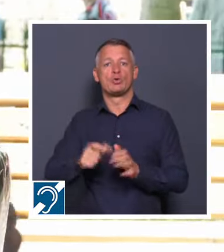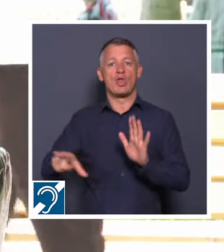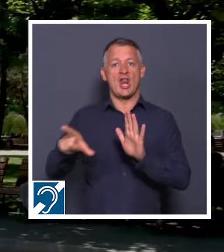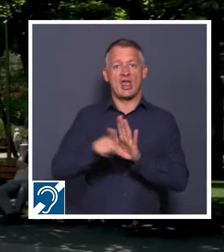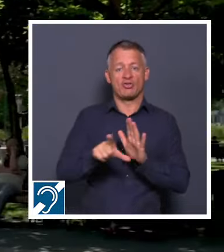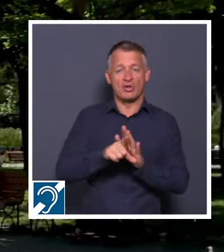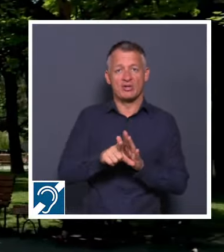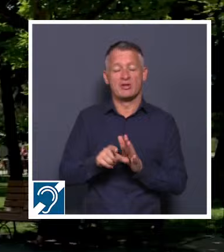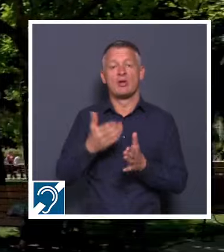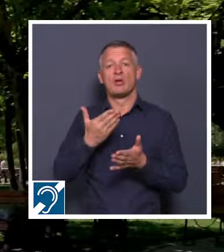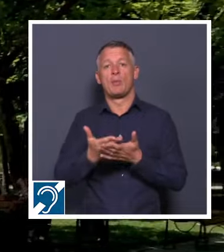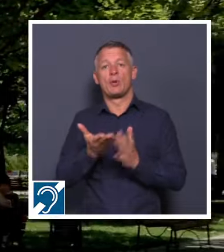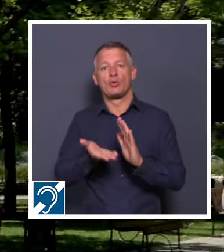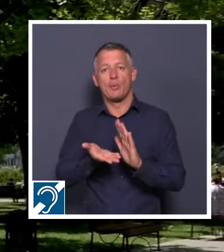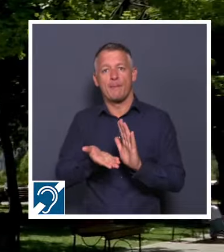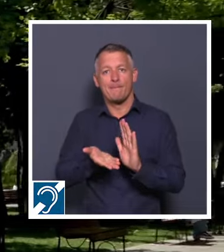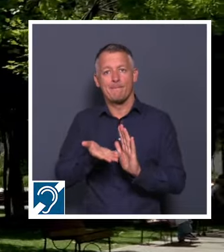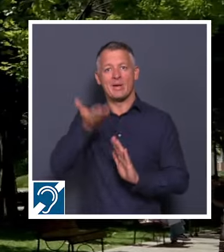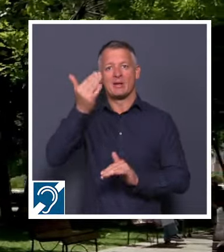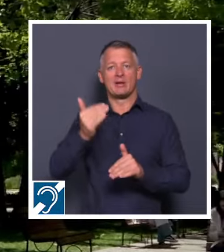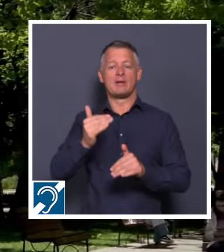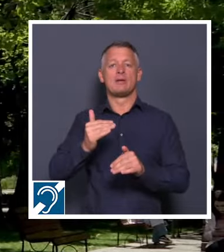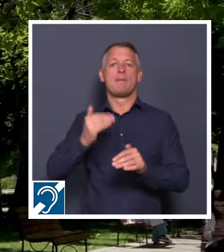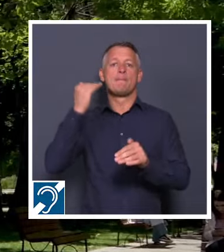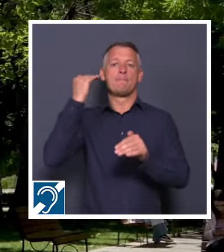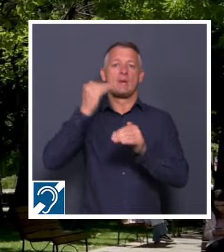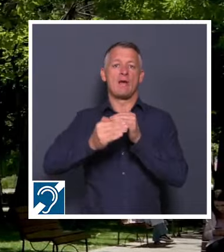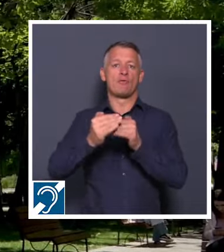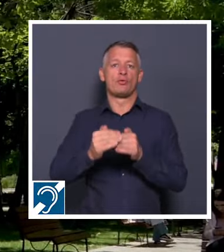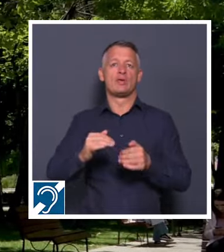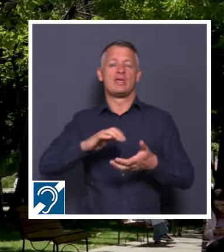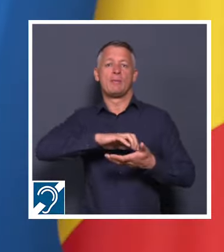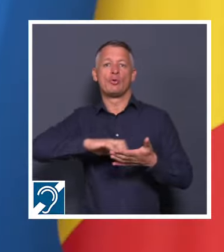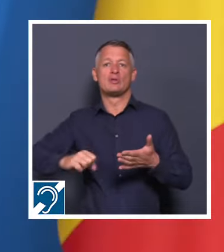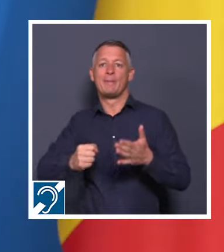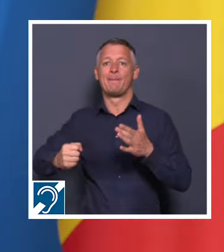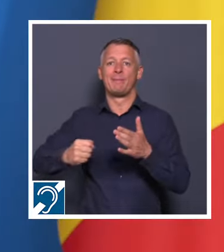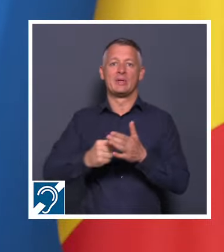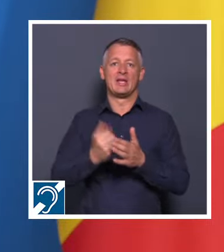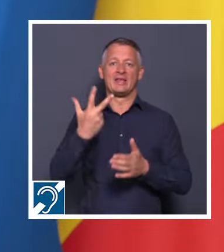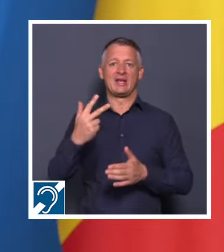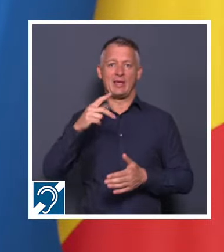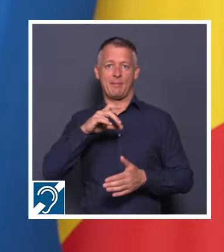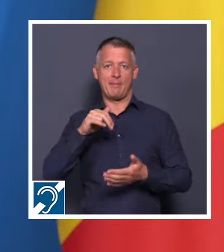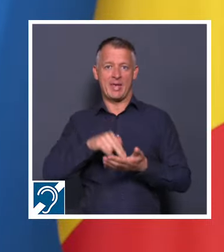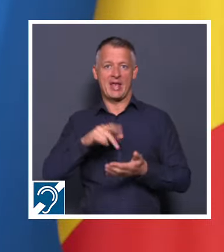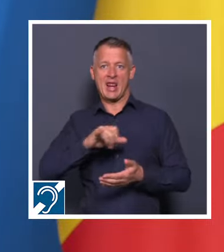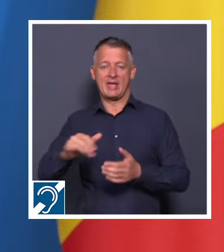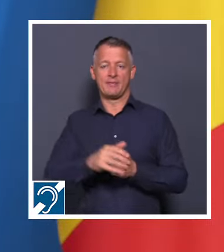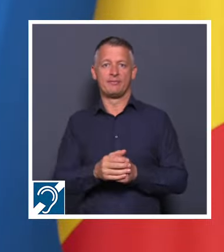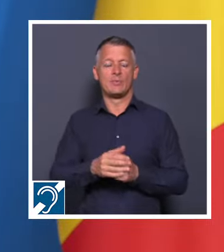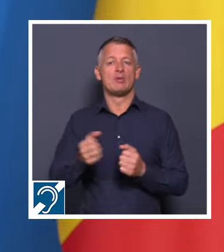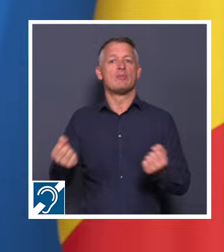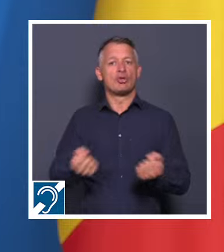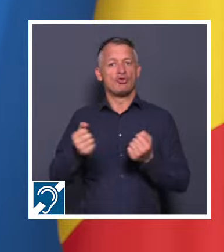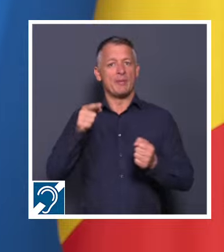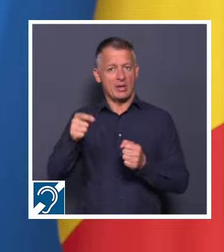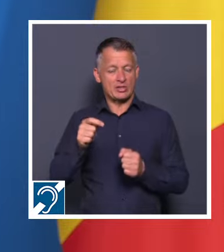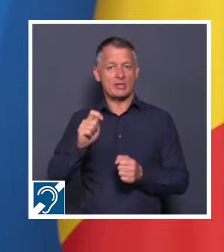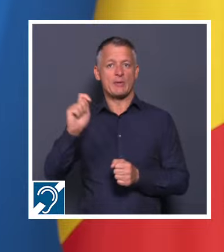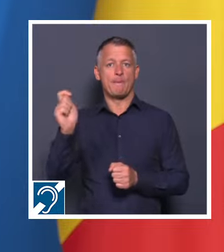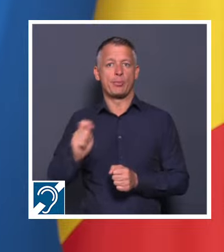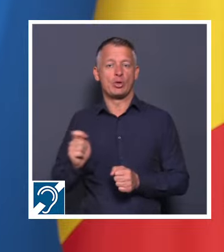privind majorarea plafonului de impozitare și a pensiilor la 3.000 de lei. Adoptăm un proces accelerat acest proiect și